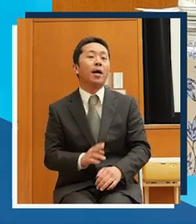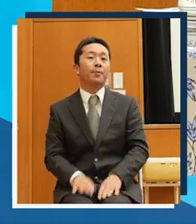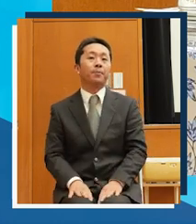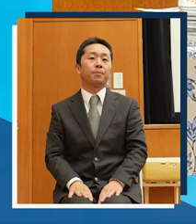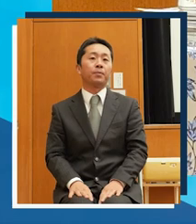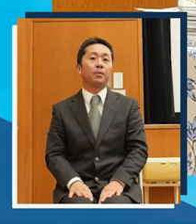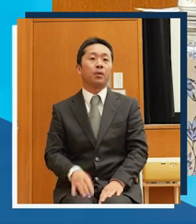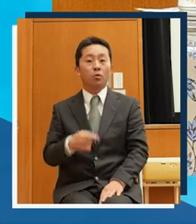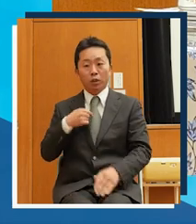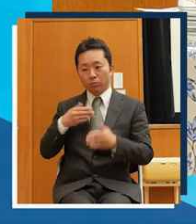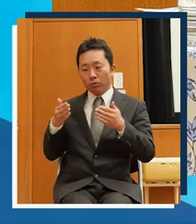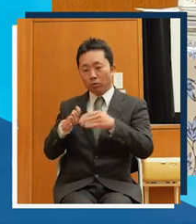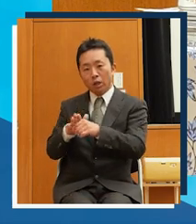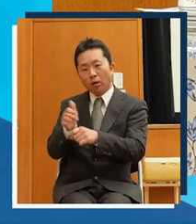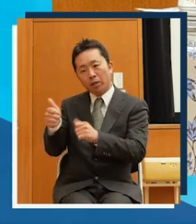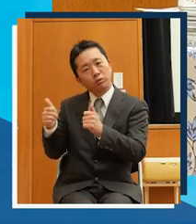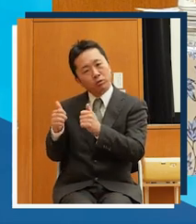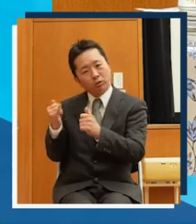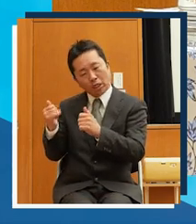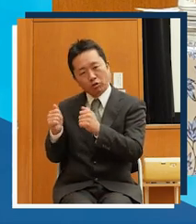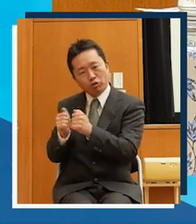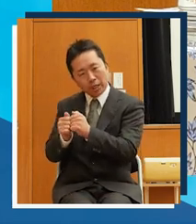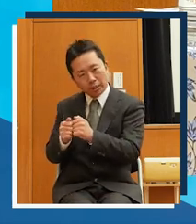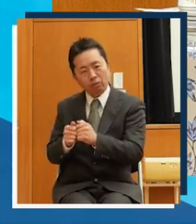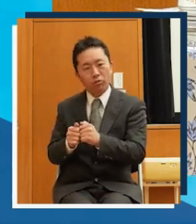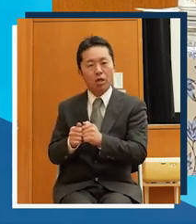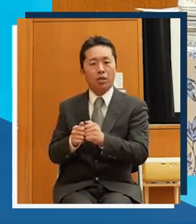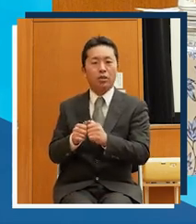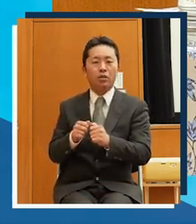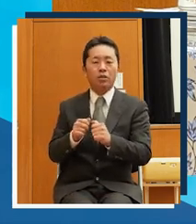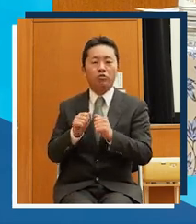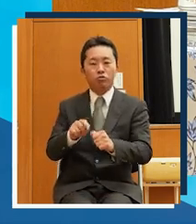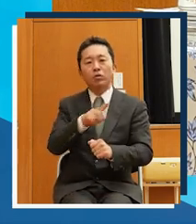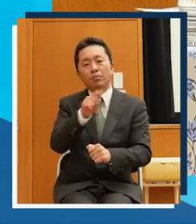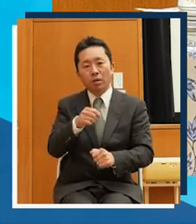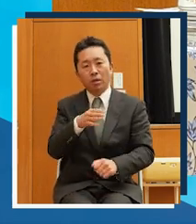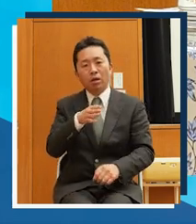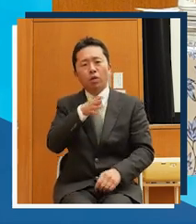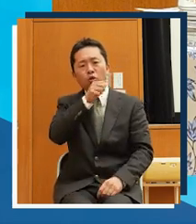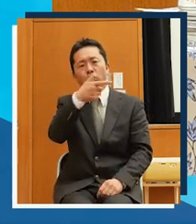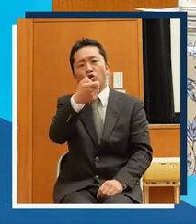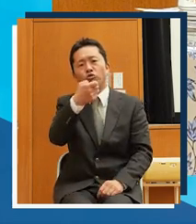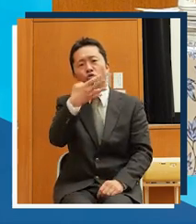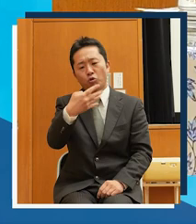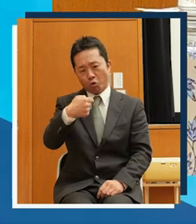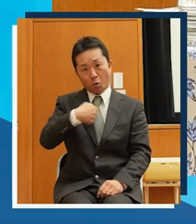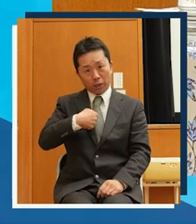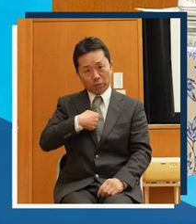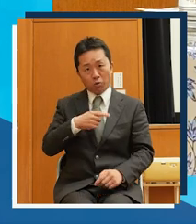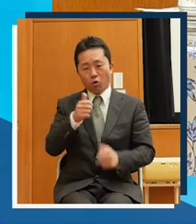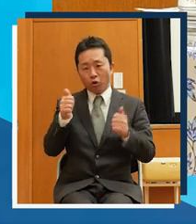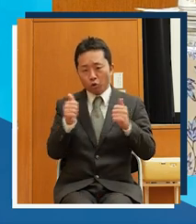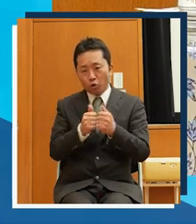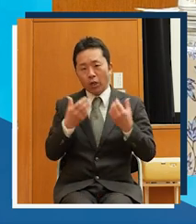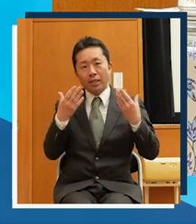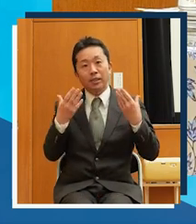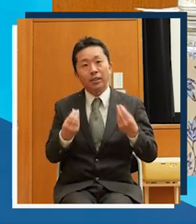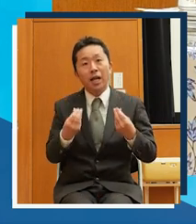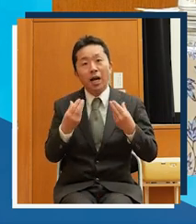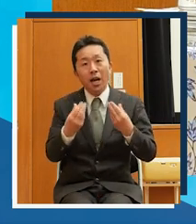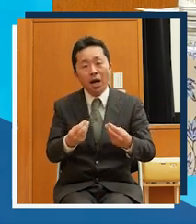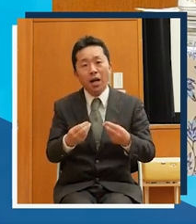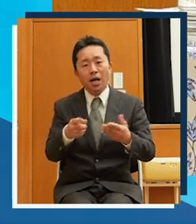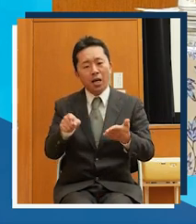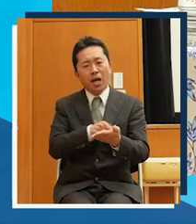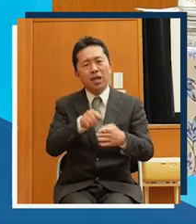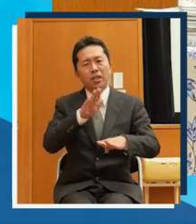咲山さんに相談したり本田先生に相談したり当たり前に64歳の私でもそういうことを相談しながら今できる